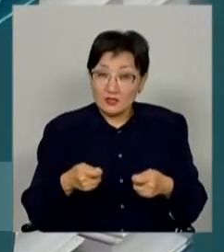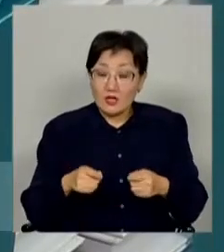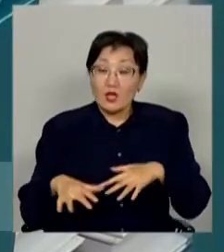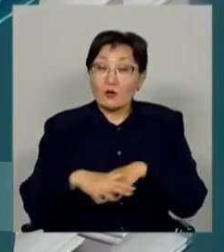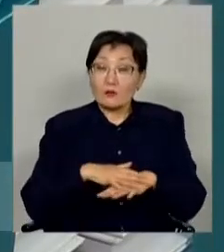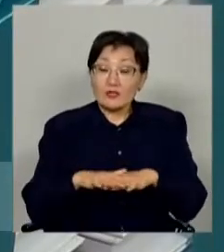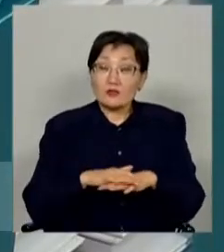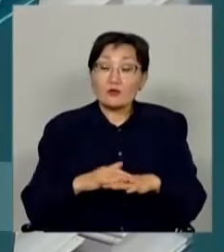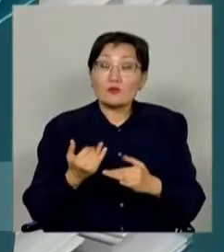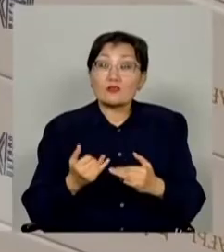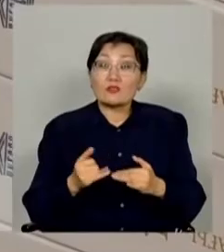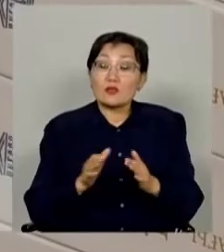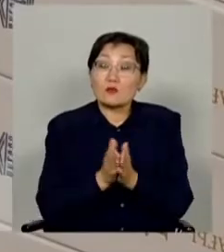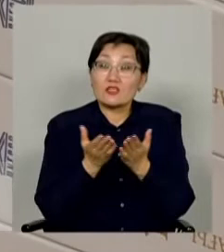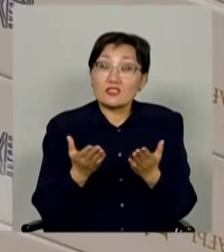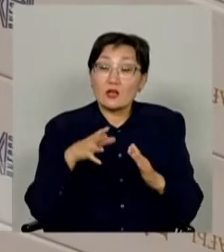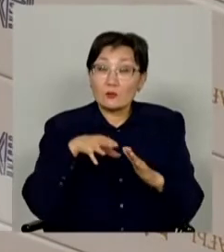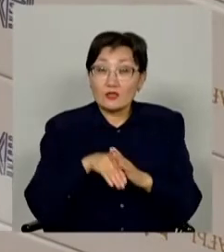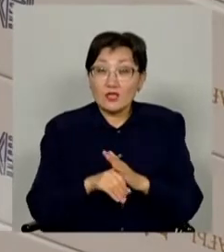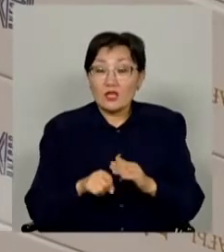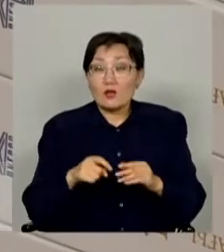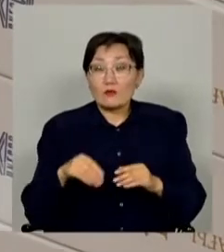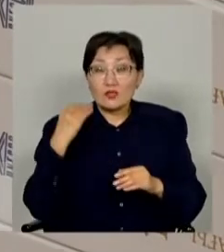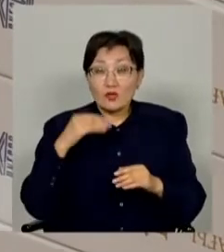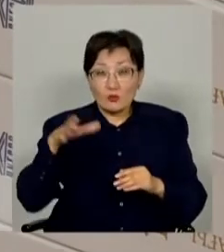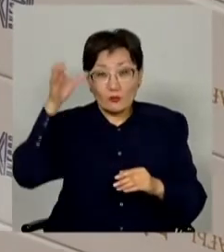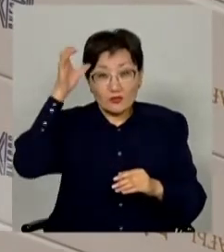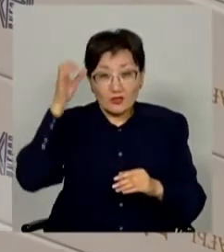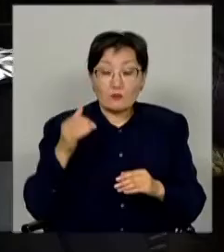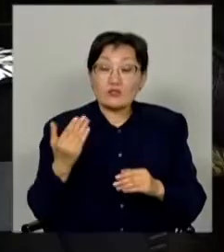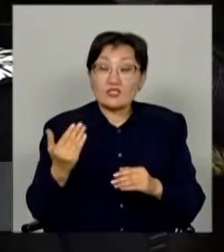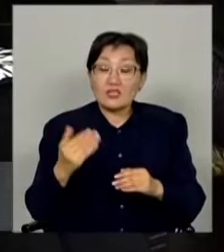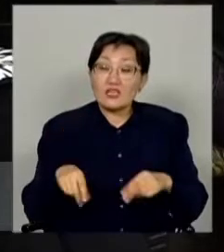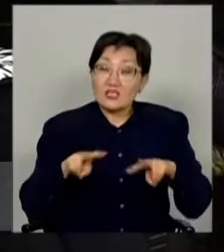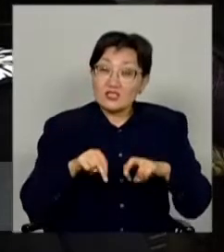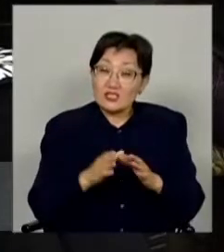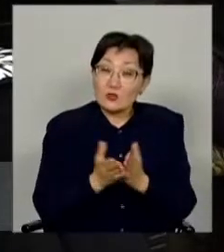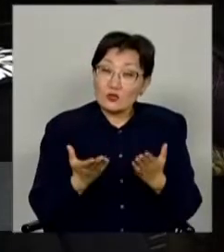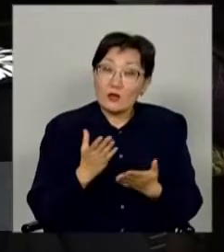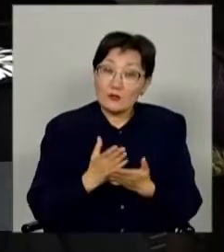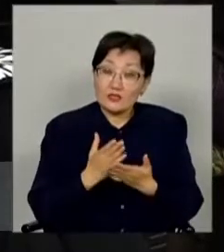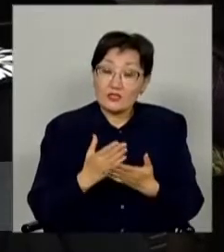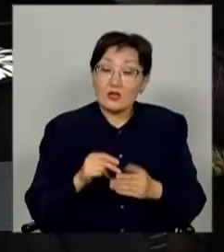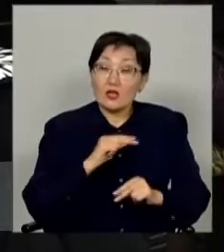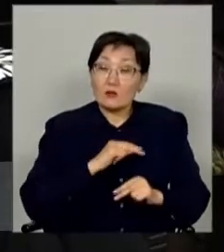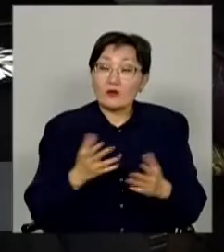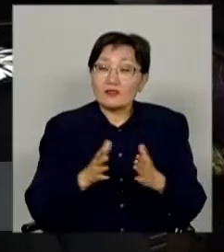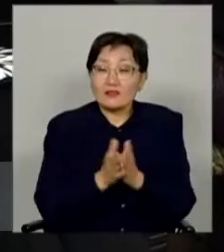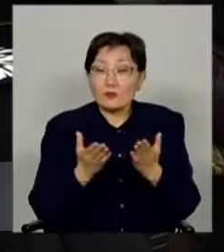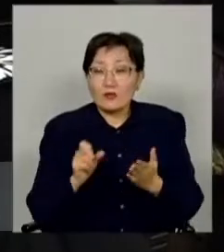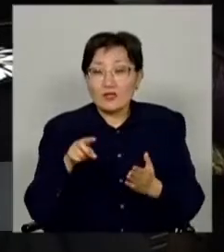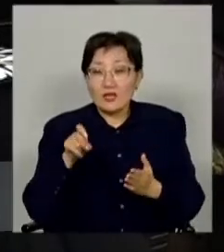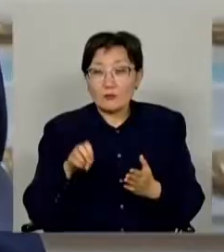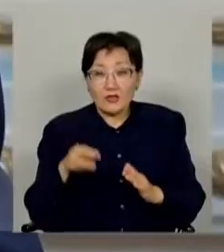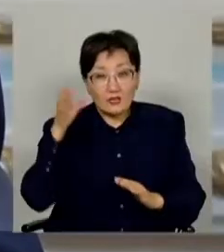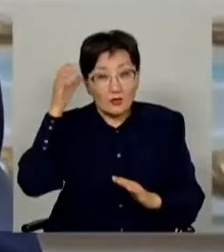қауымға жол тартқан сүбелі еңбектердің қатарында түрік ғалымының Ахаң турасындағы зерттеу кітабы да бар. Қай еңбек болмасын, Ахметтану